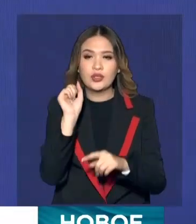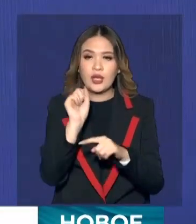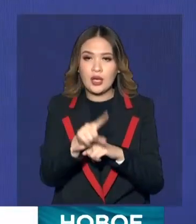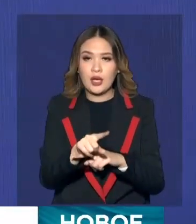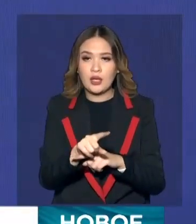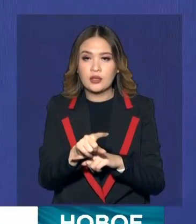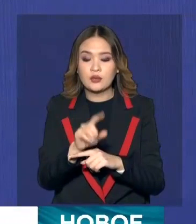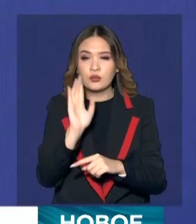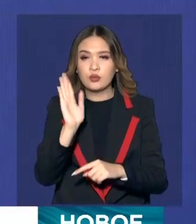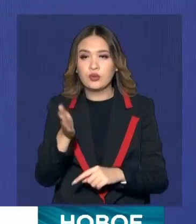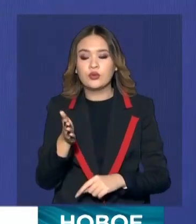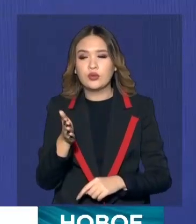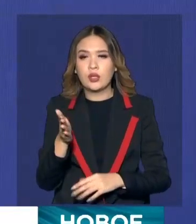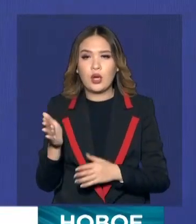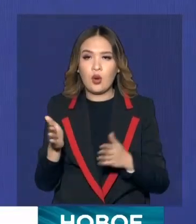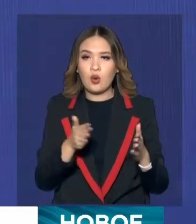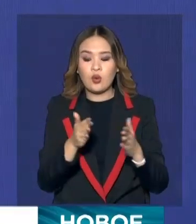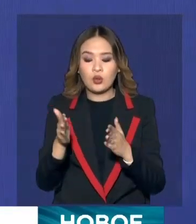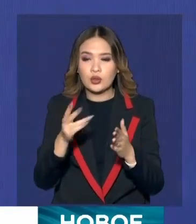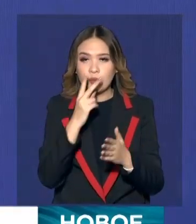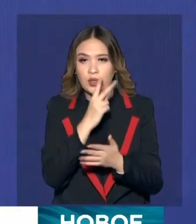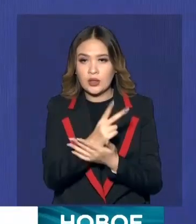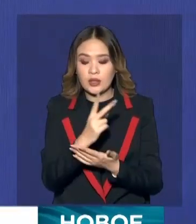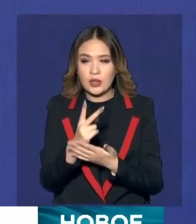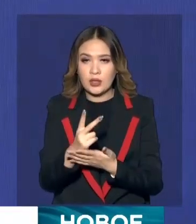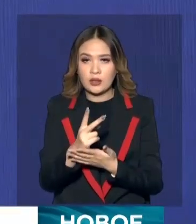будет распределяться с учетом